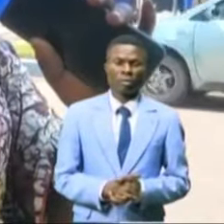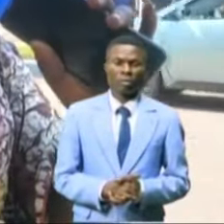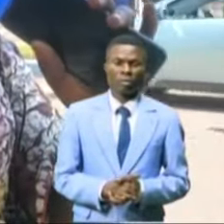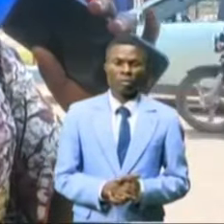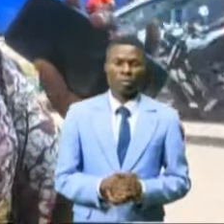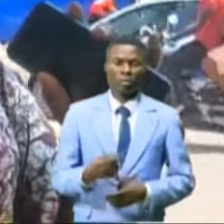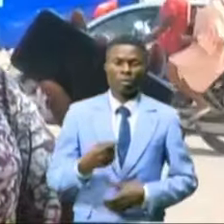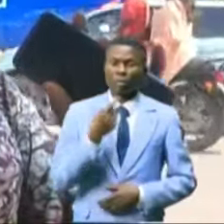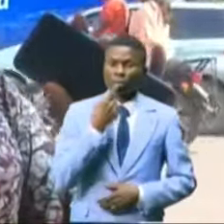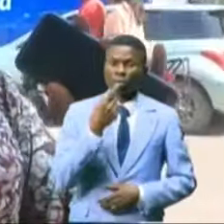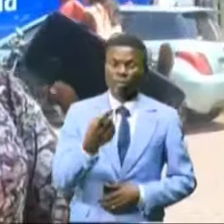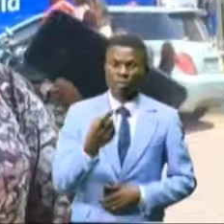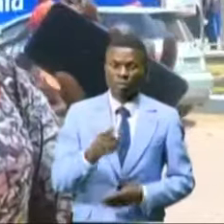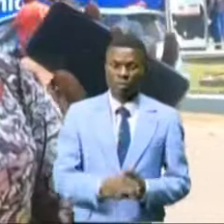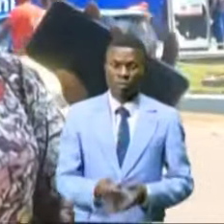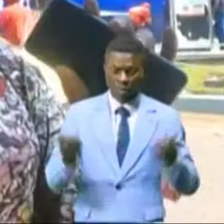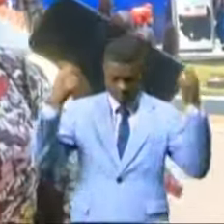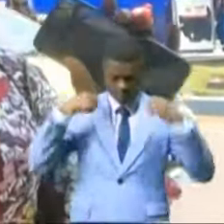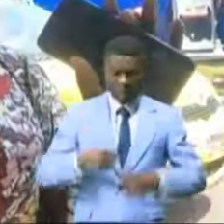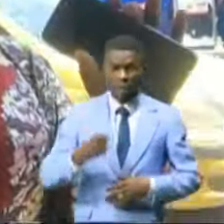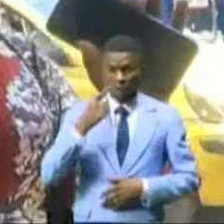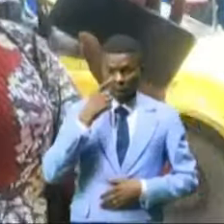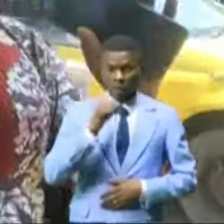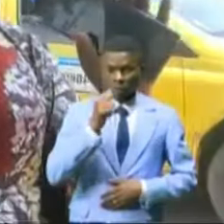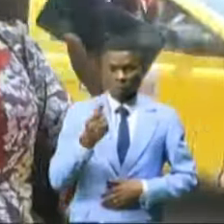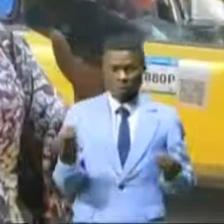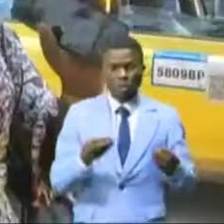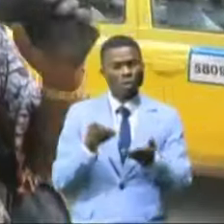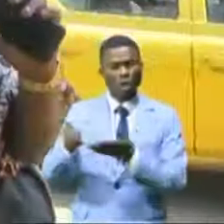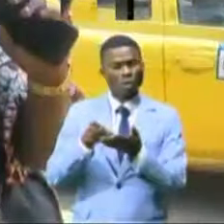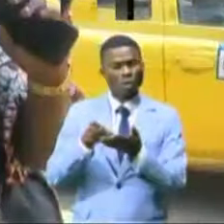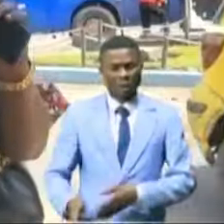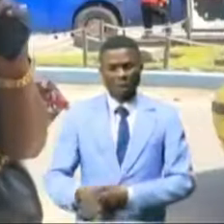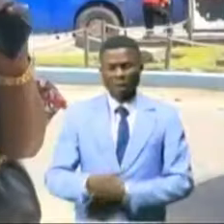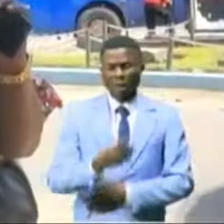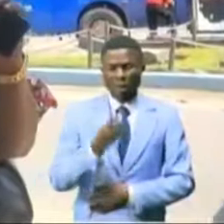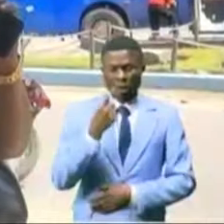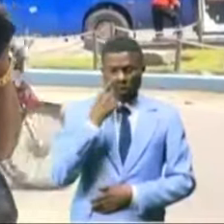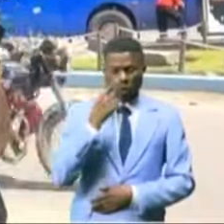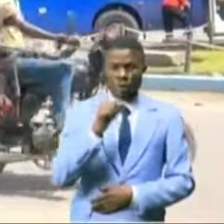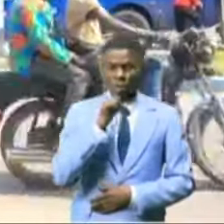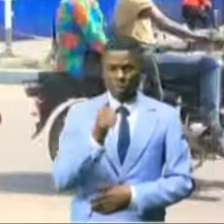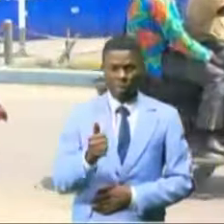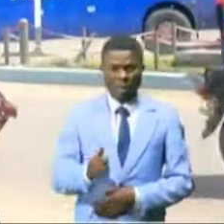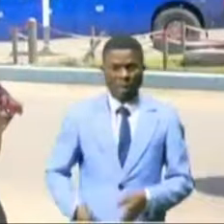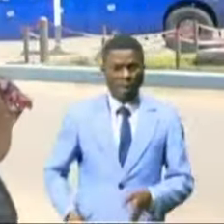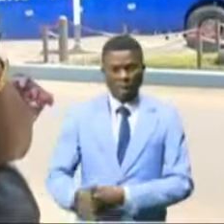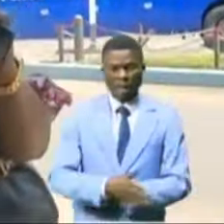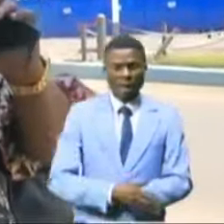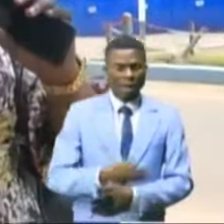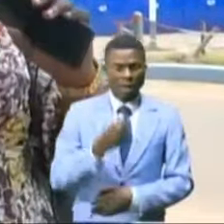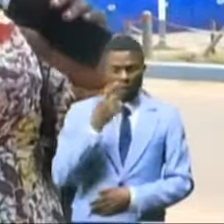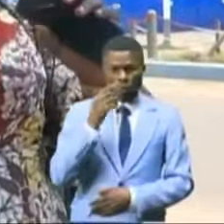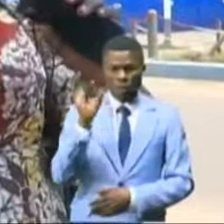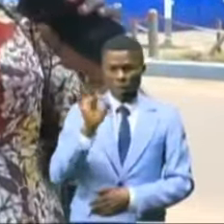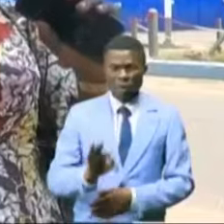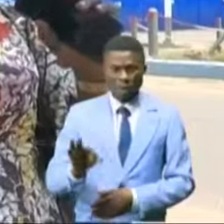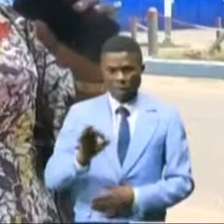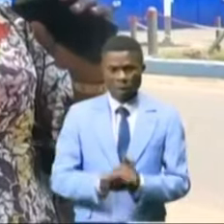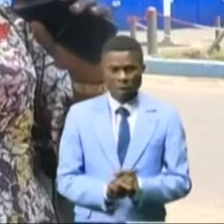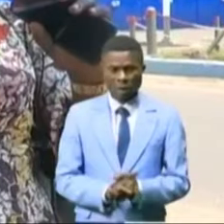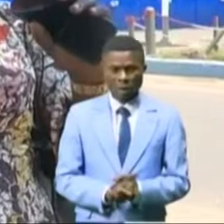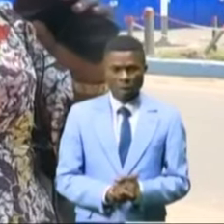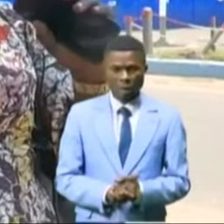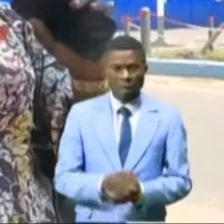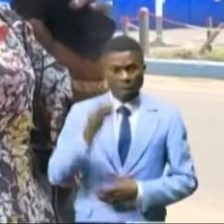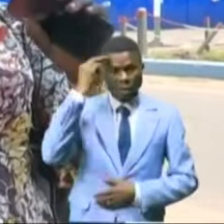Ça dit que tu n'es pas habillé en noir parce que tu n'es pas appliqué. On n'a pas d'habit noir. Et que tu sais pourquoi